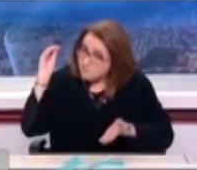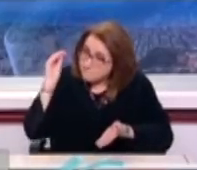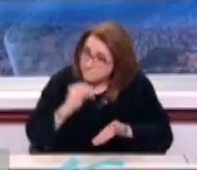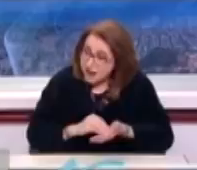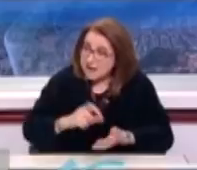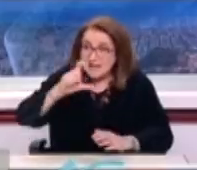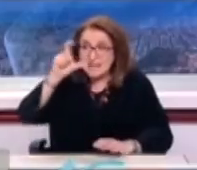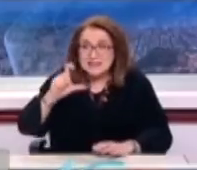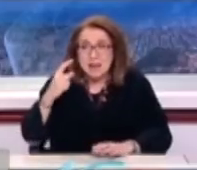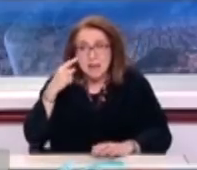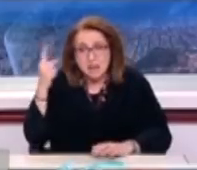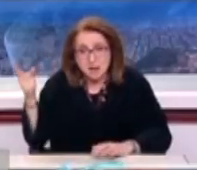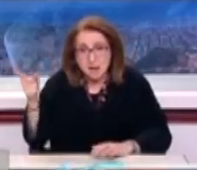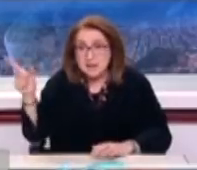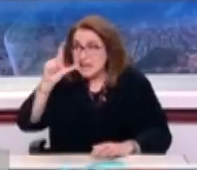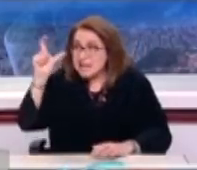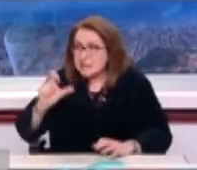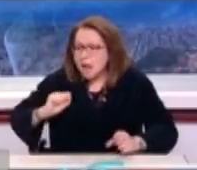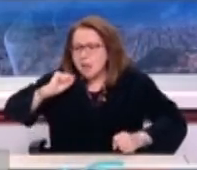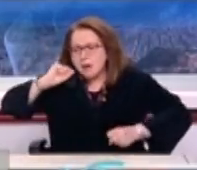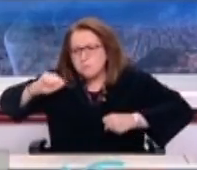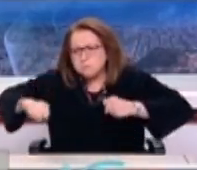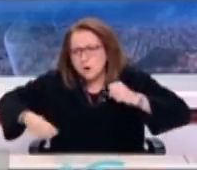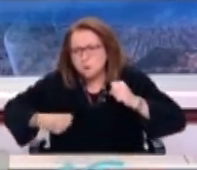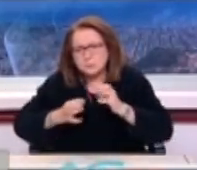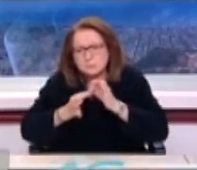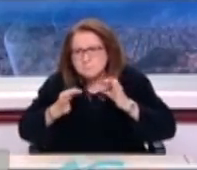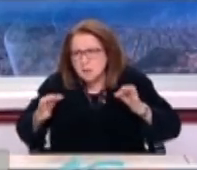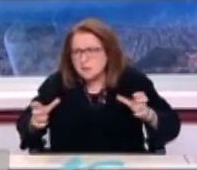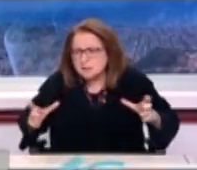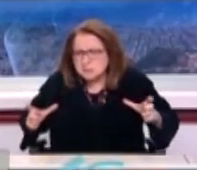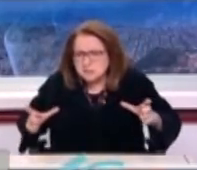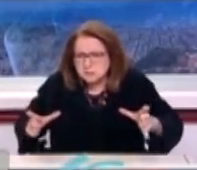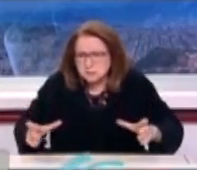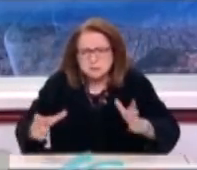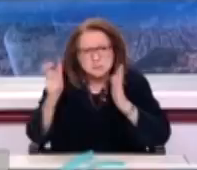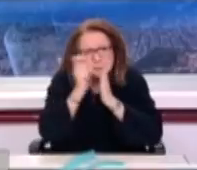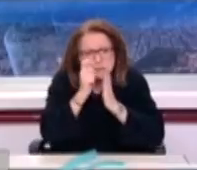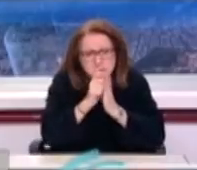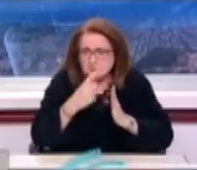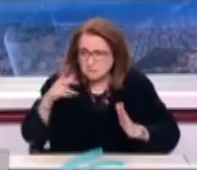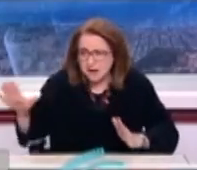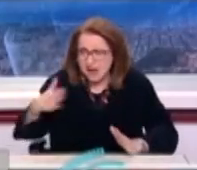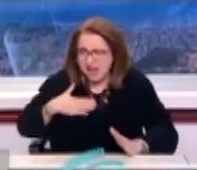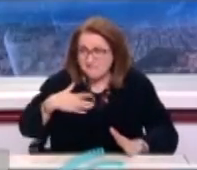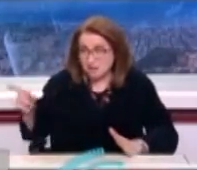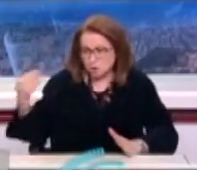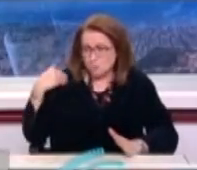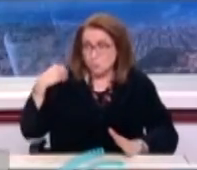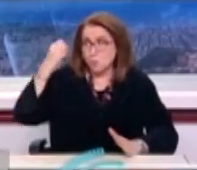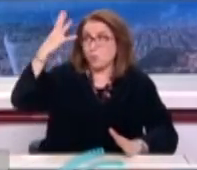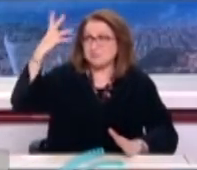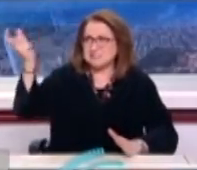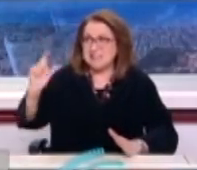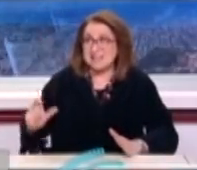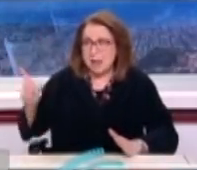Ιταλία, παρά το γεγονός ότι κάνει δρακόντια μέτρα, να το πω αυτό και ευχαριστώ για την ευκαιρία, παρά το γεγονός ότι κάνει δρακόντια μέτρα,